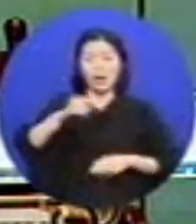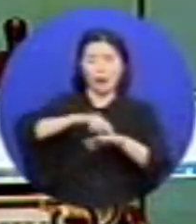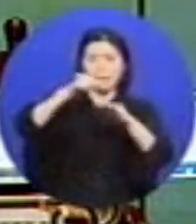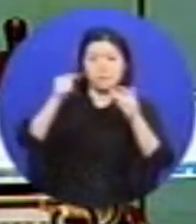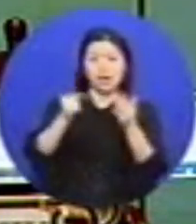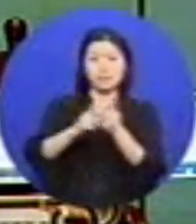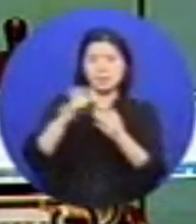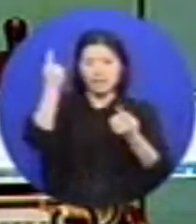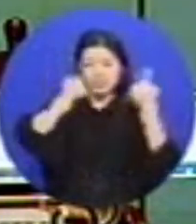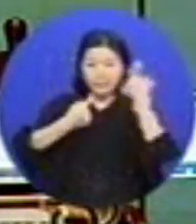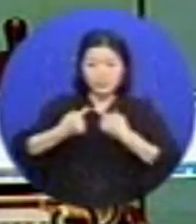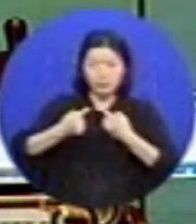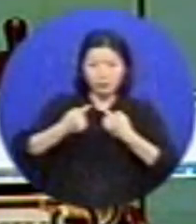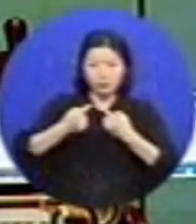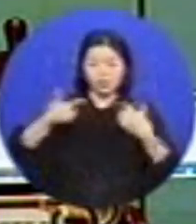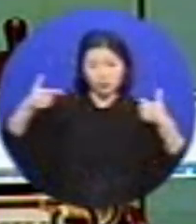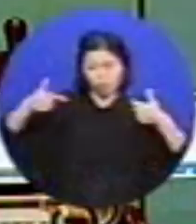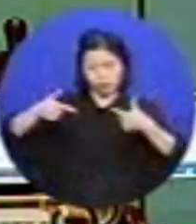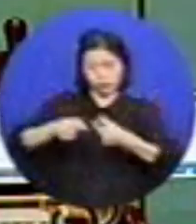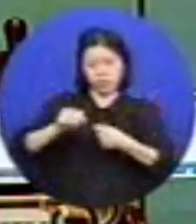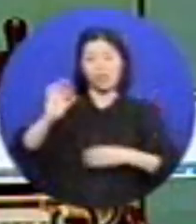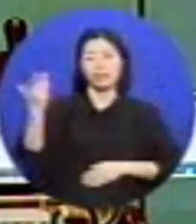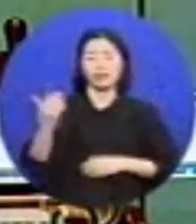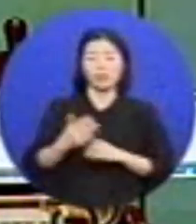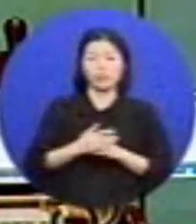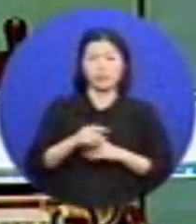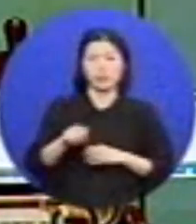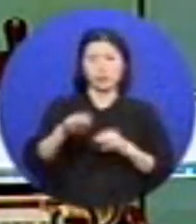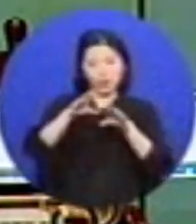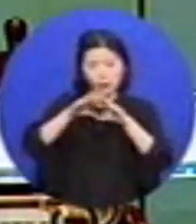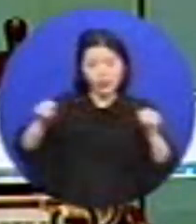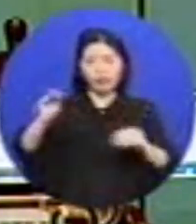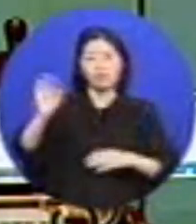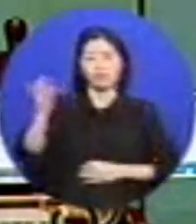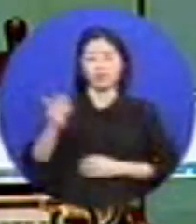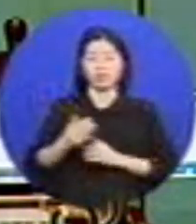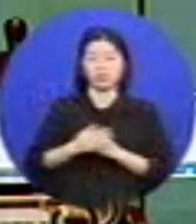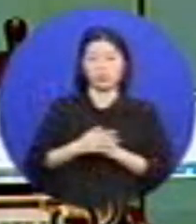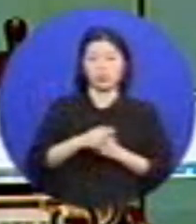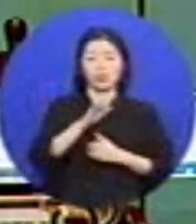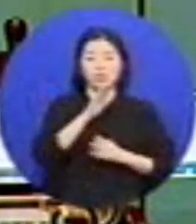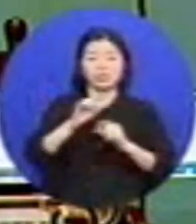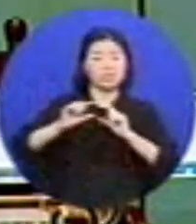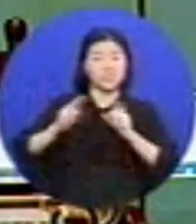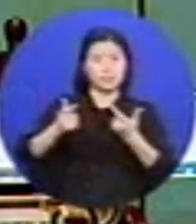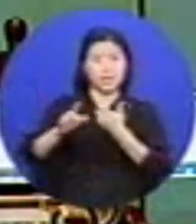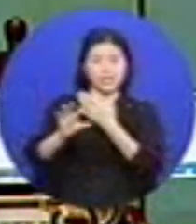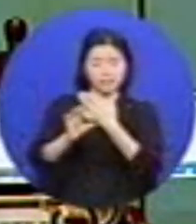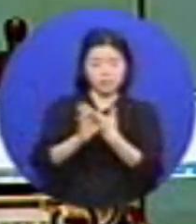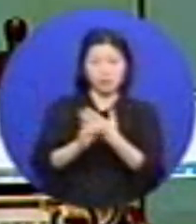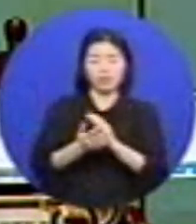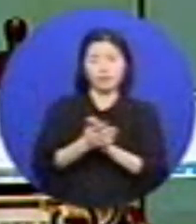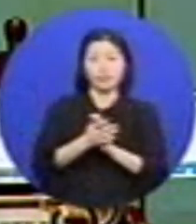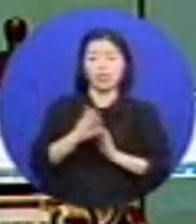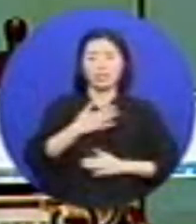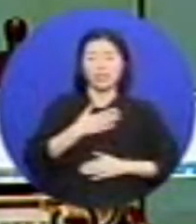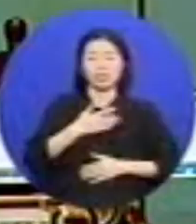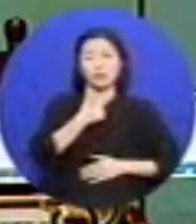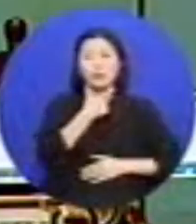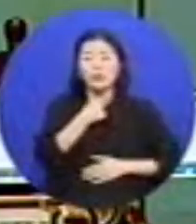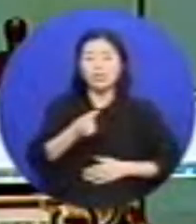치료해야 돼요. 이거 해결받아야 돼요. 그렇지 않으면 나도 원하지